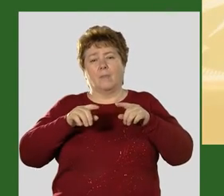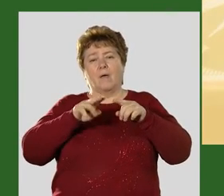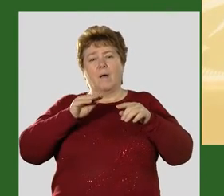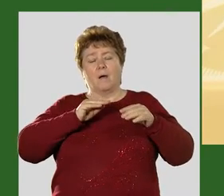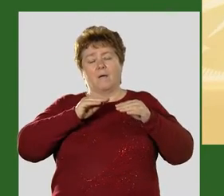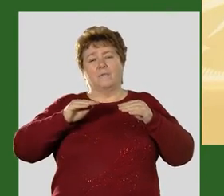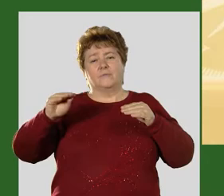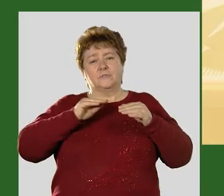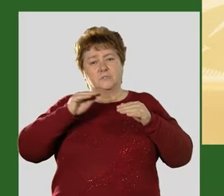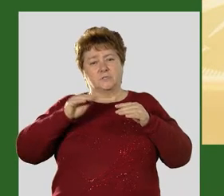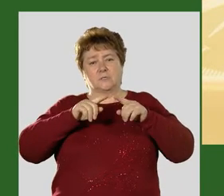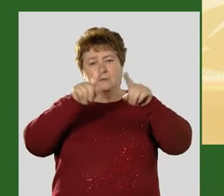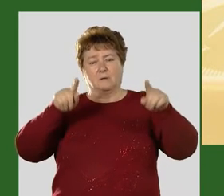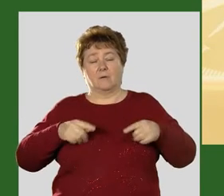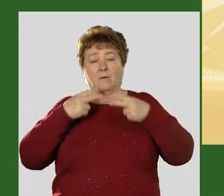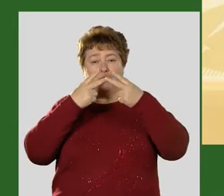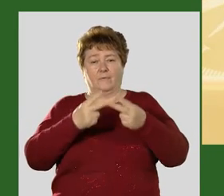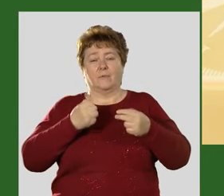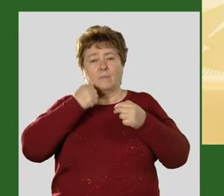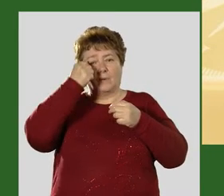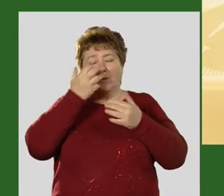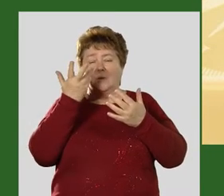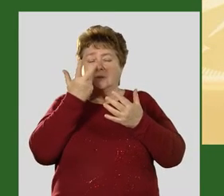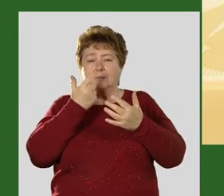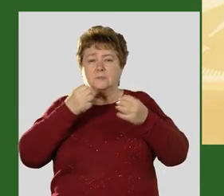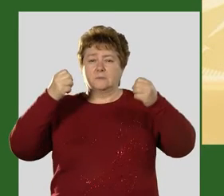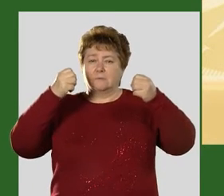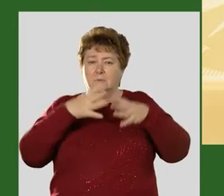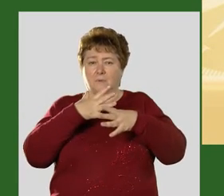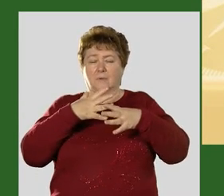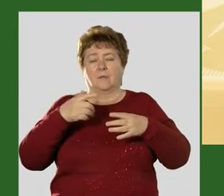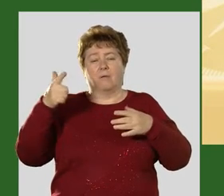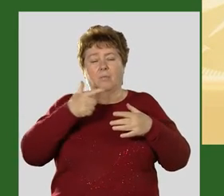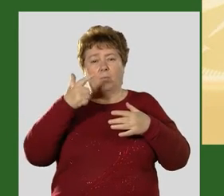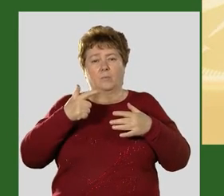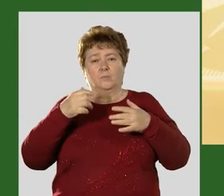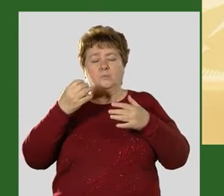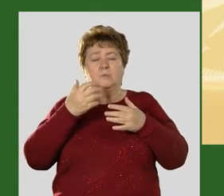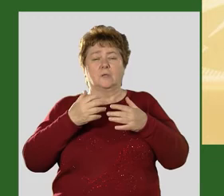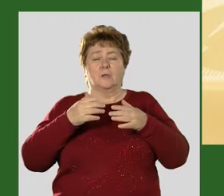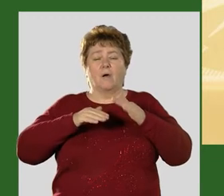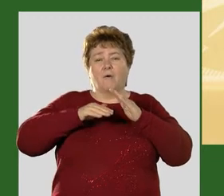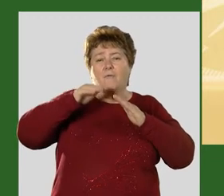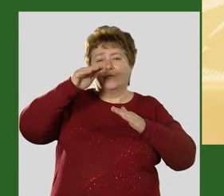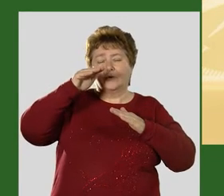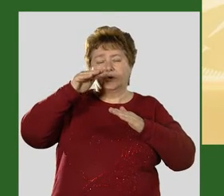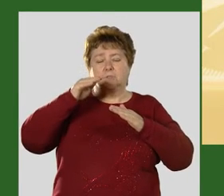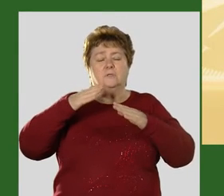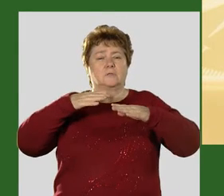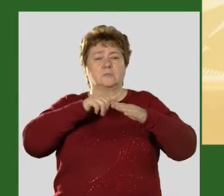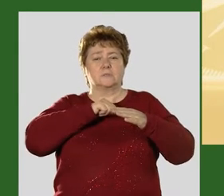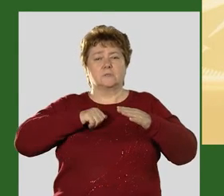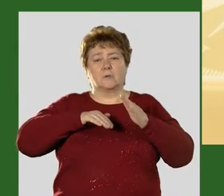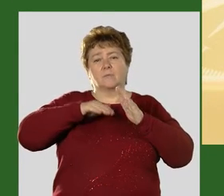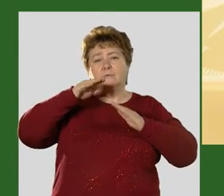физической карте они хорошо заметны благодаря светло-голубому цвету. Ну а вершины самых